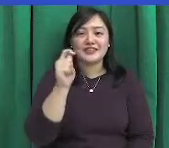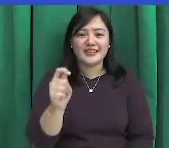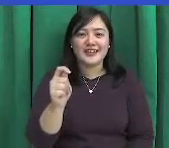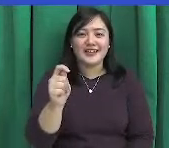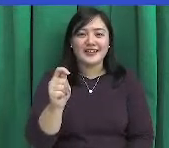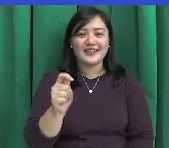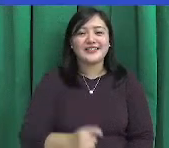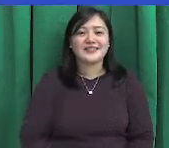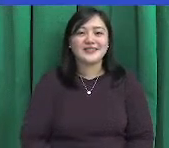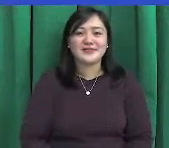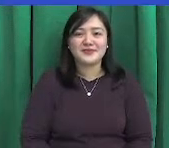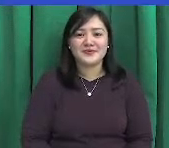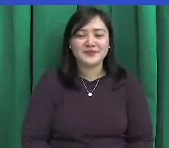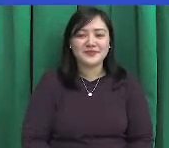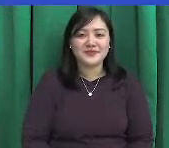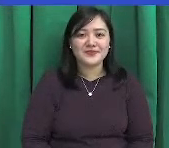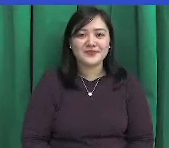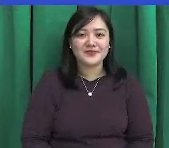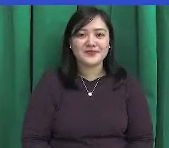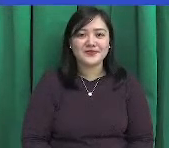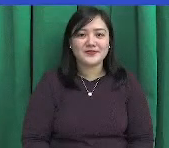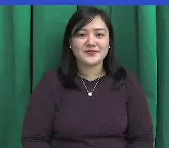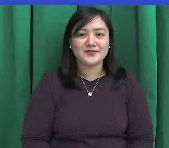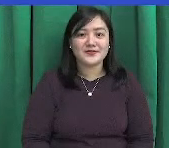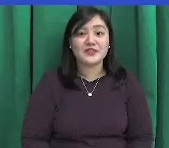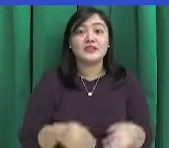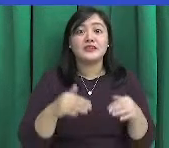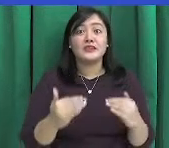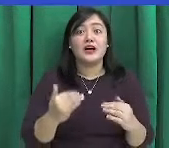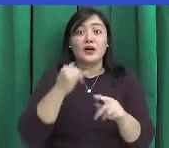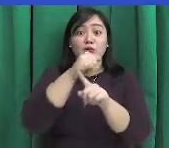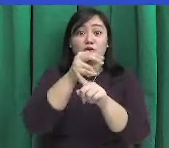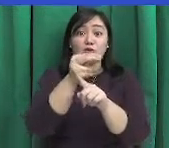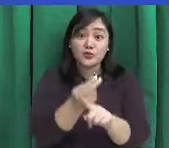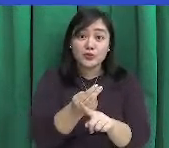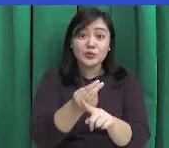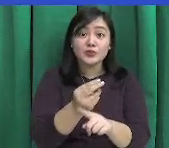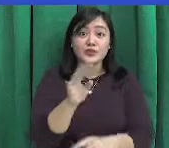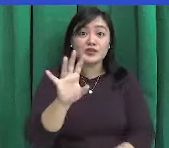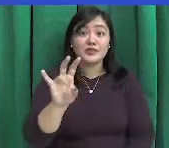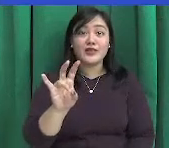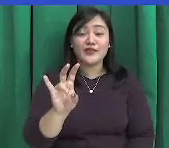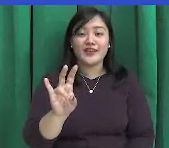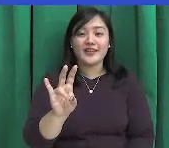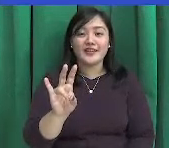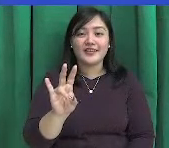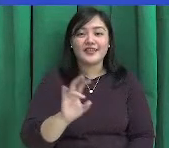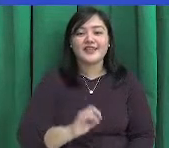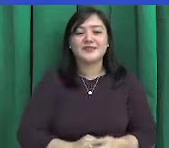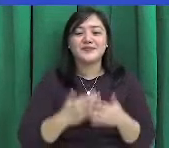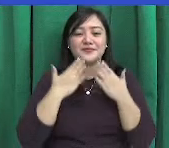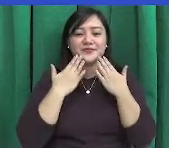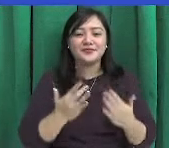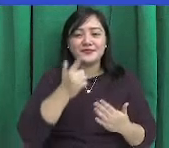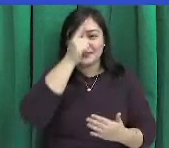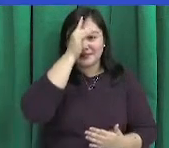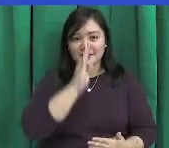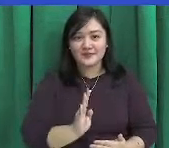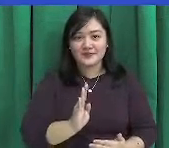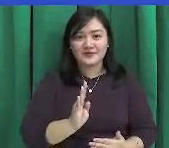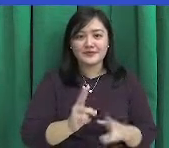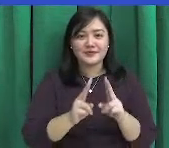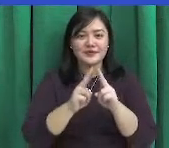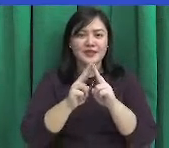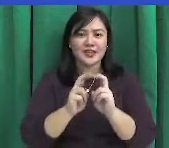po ngayon ay 7 na po ng Hunyo mga kapatid. At salamat sa Panginoon. Bagamat medyo mainit